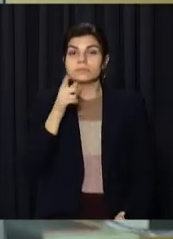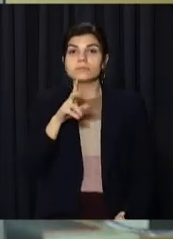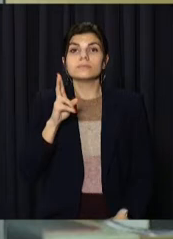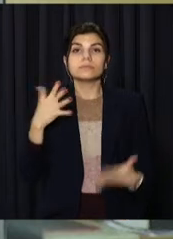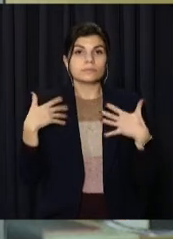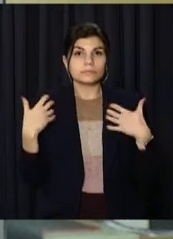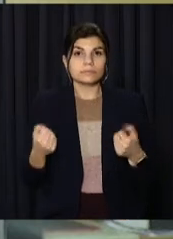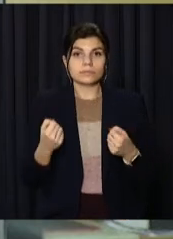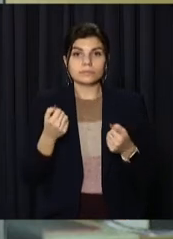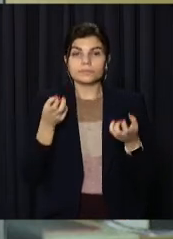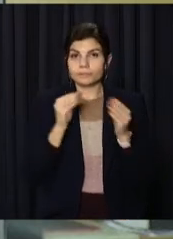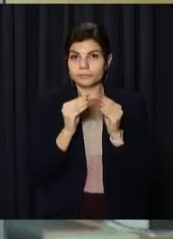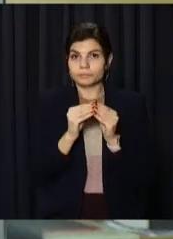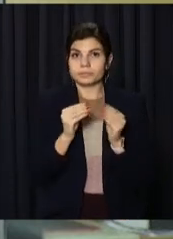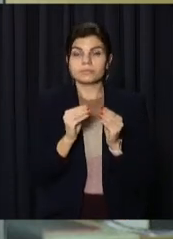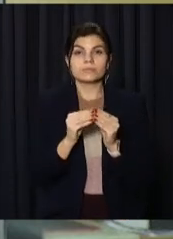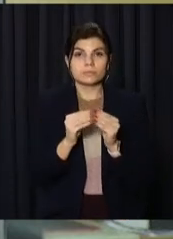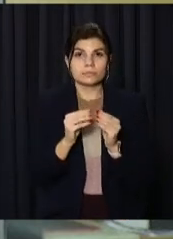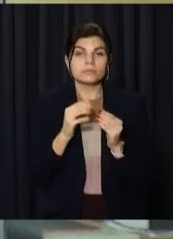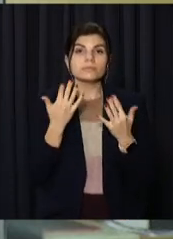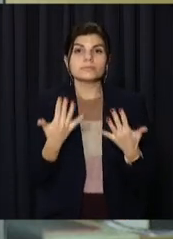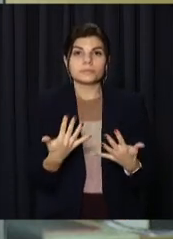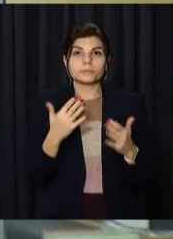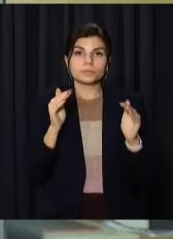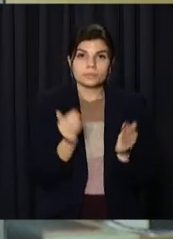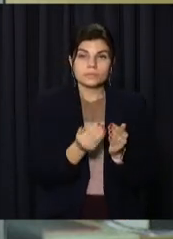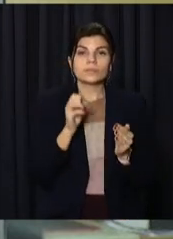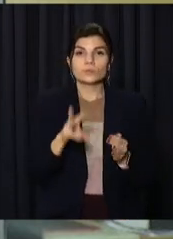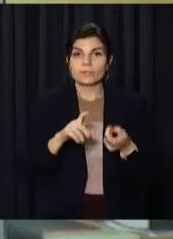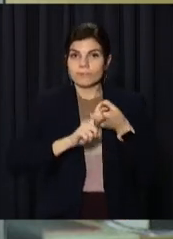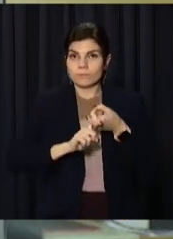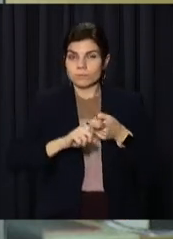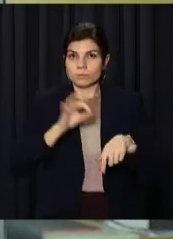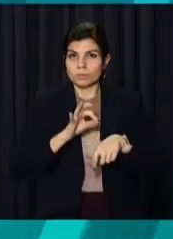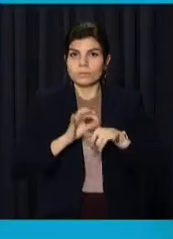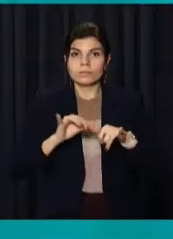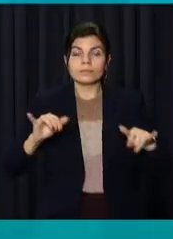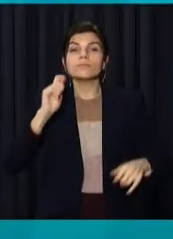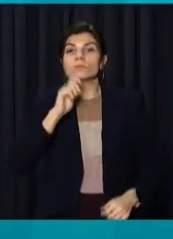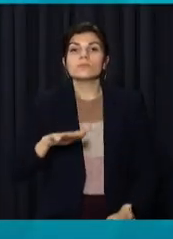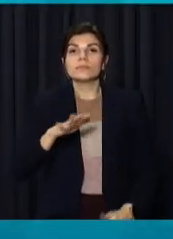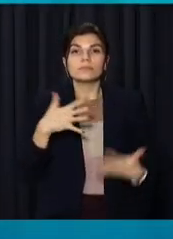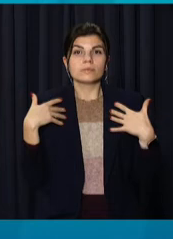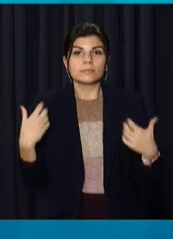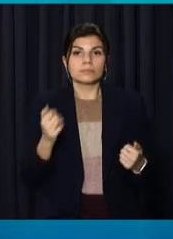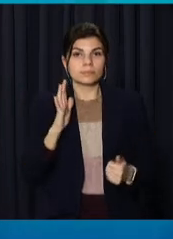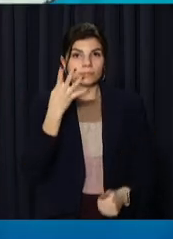хто подолав недугу, залишається незмінною. У кілька разів менше, ніж інфікованих. Загалом в Україні одужали